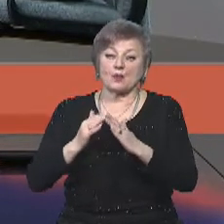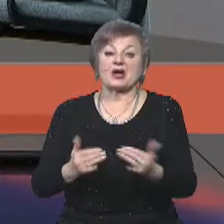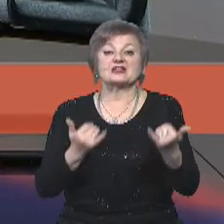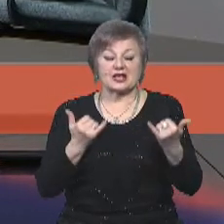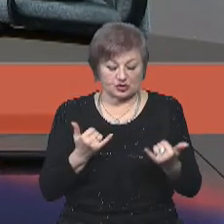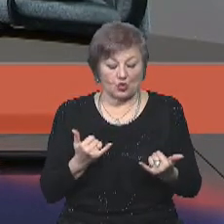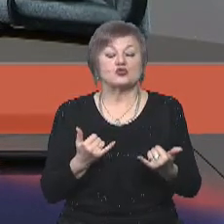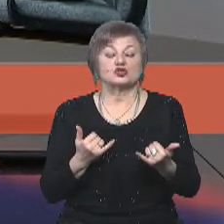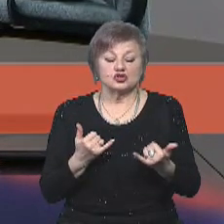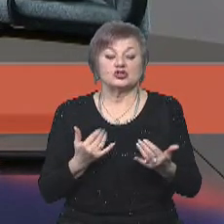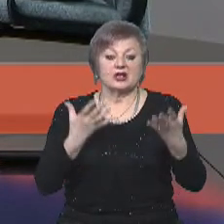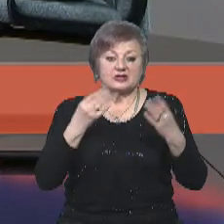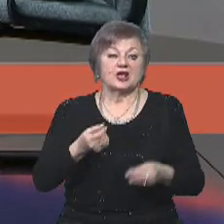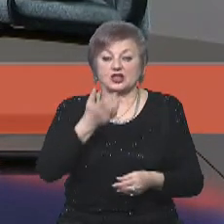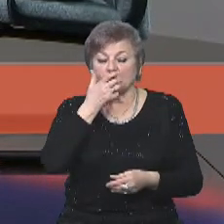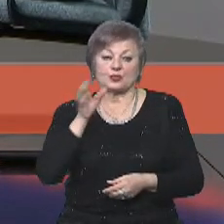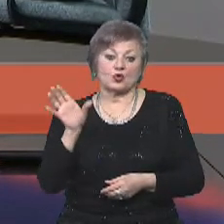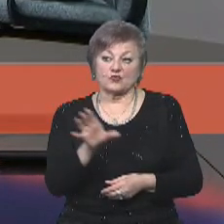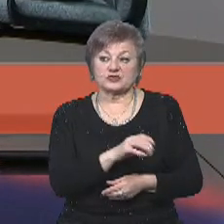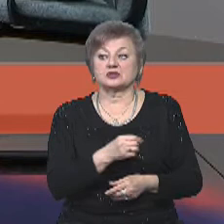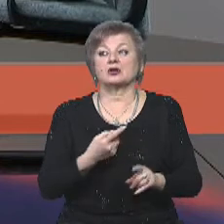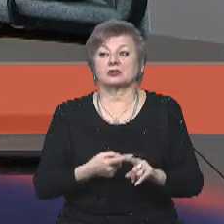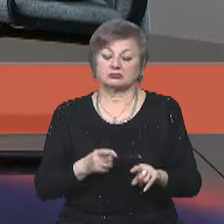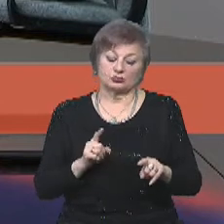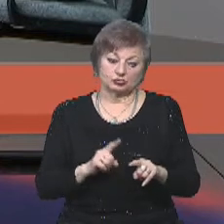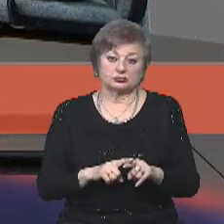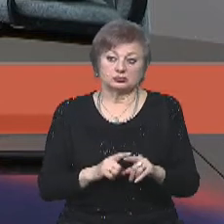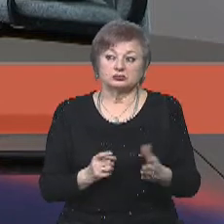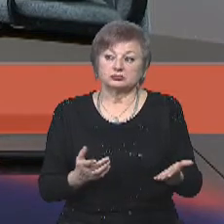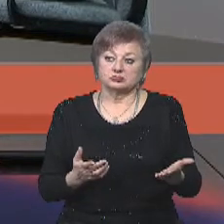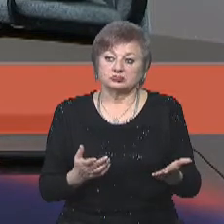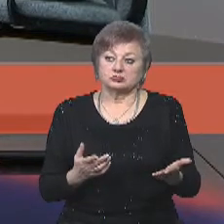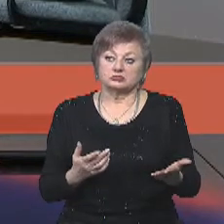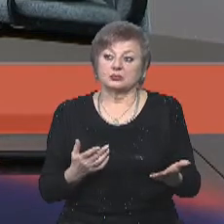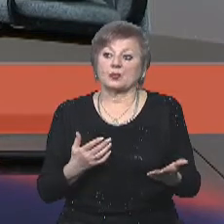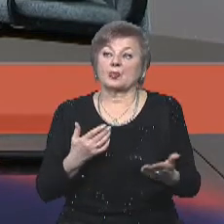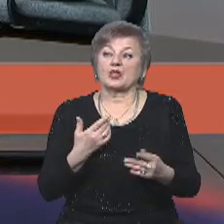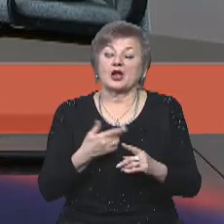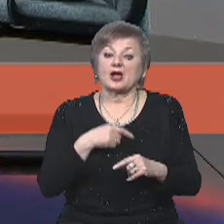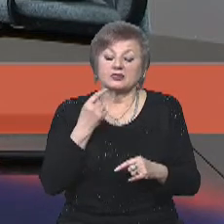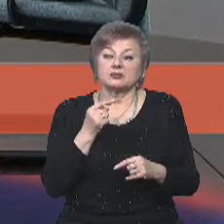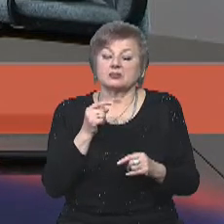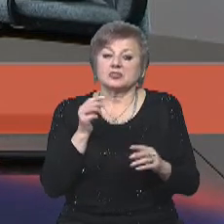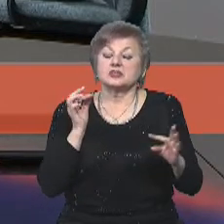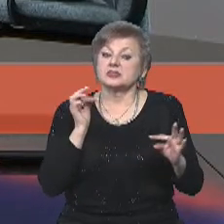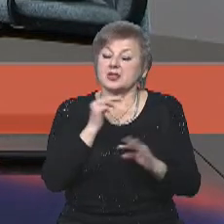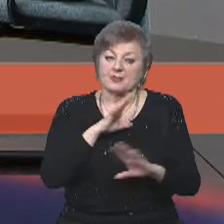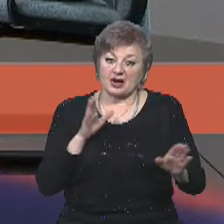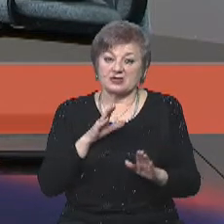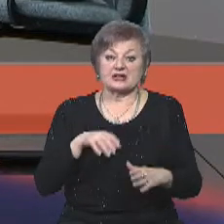день с теплоносителем. И это очень как бы пугает, настораживает, и это очень неправильно. Председатели